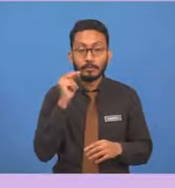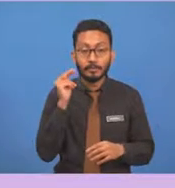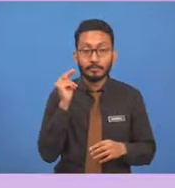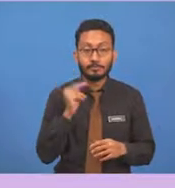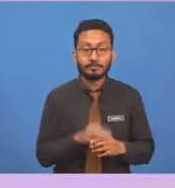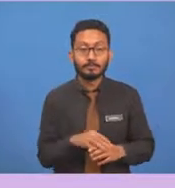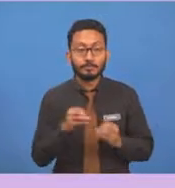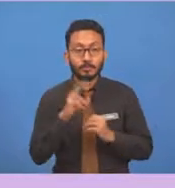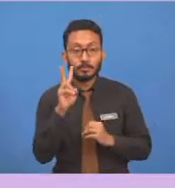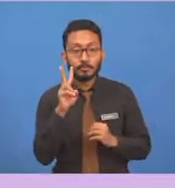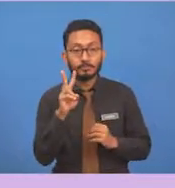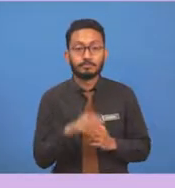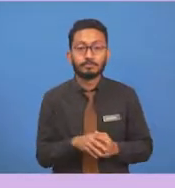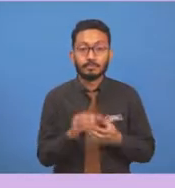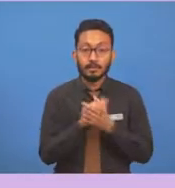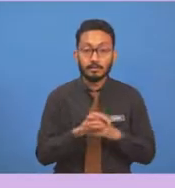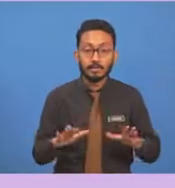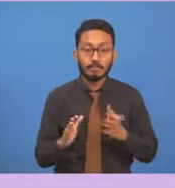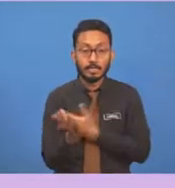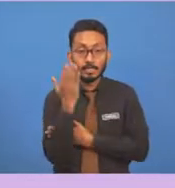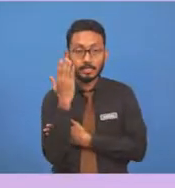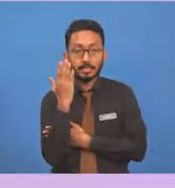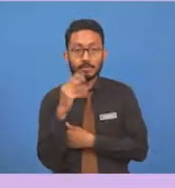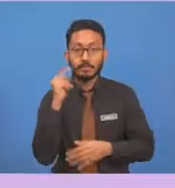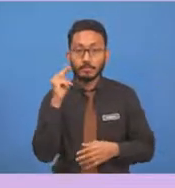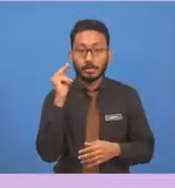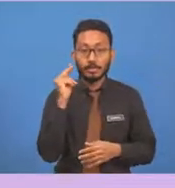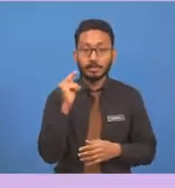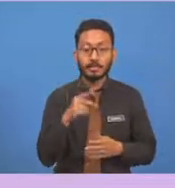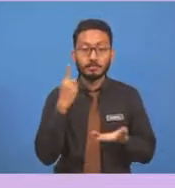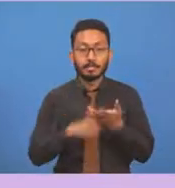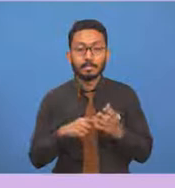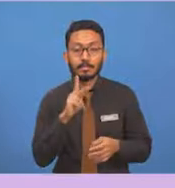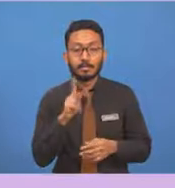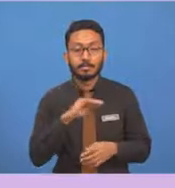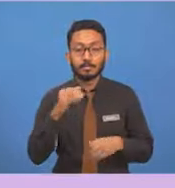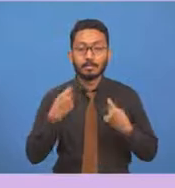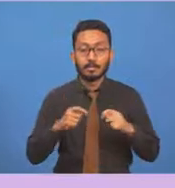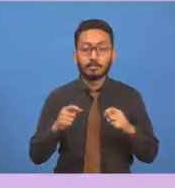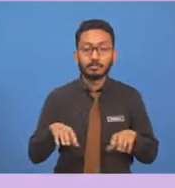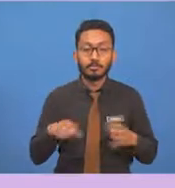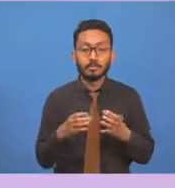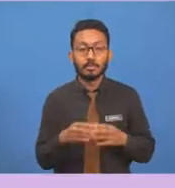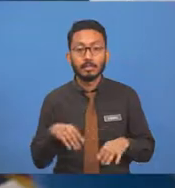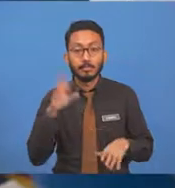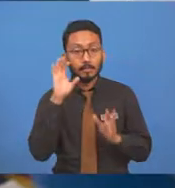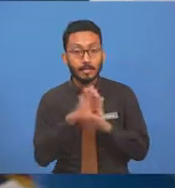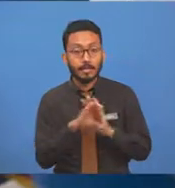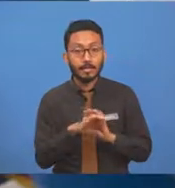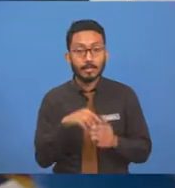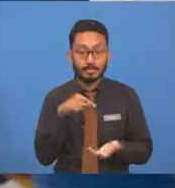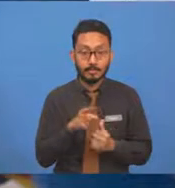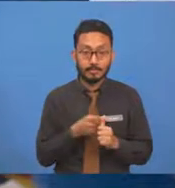dua. Selamat pagi, puan. Apakah yang sedang dilakukan oleh murid dalam gambar pertama?